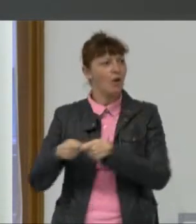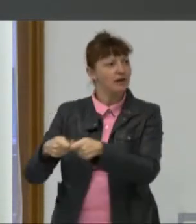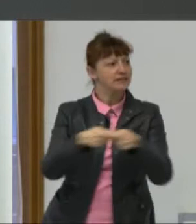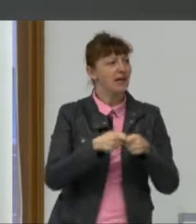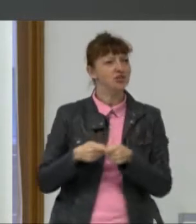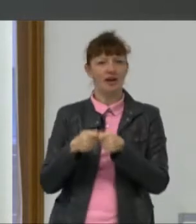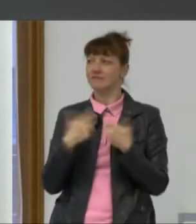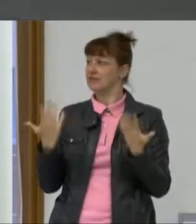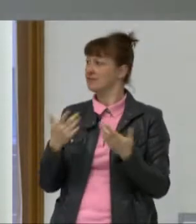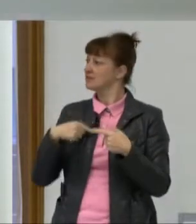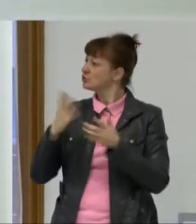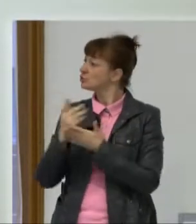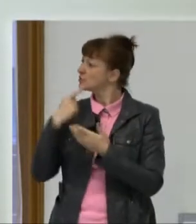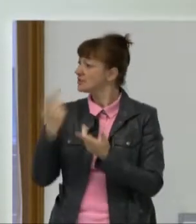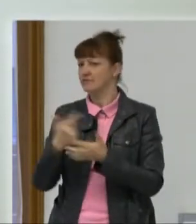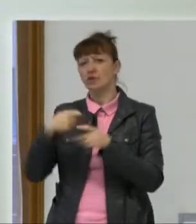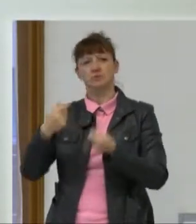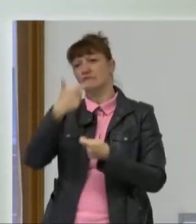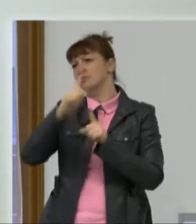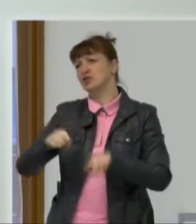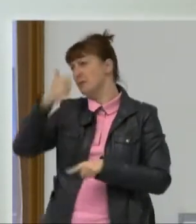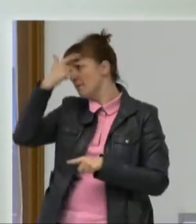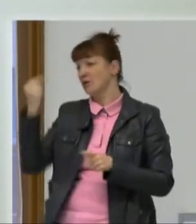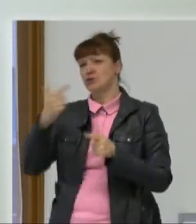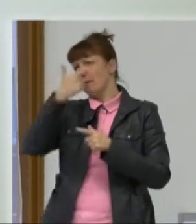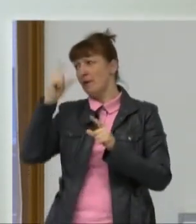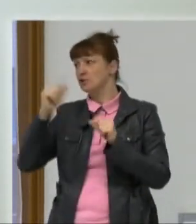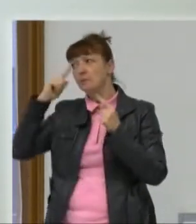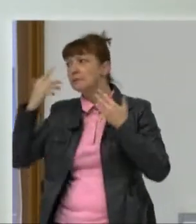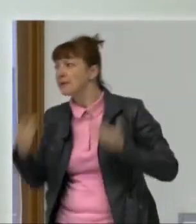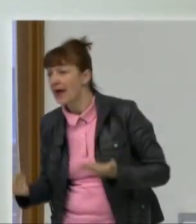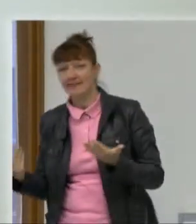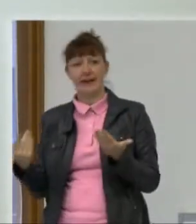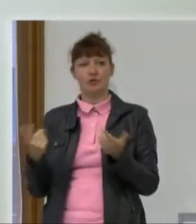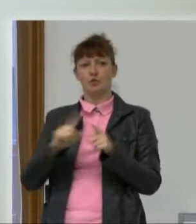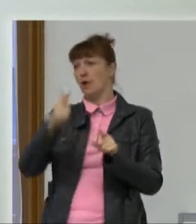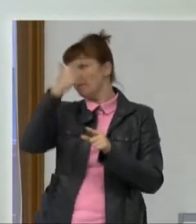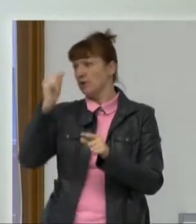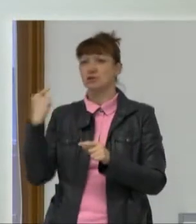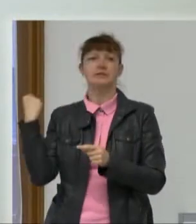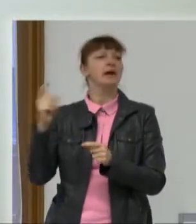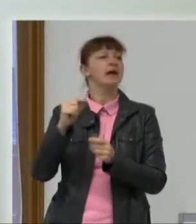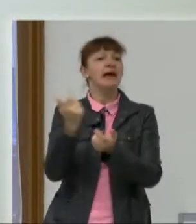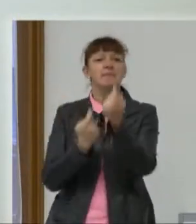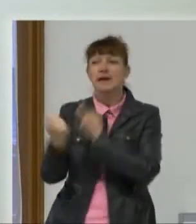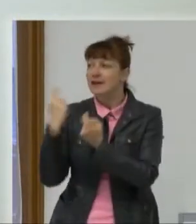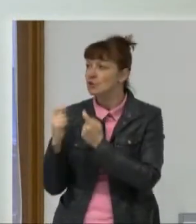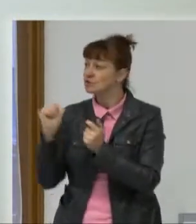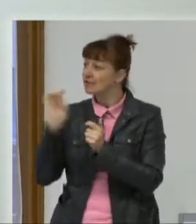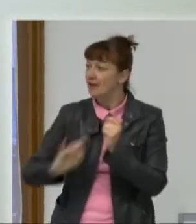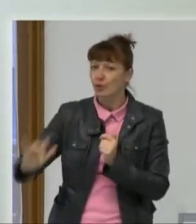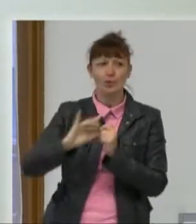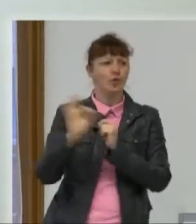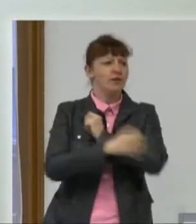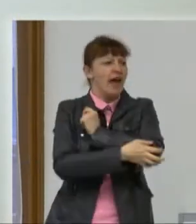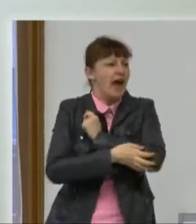von Menschen, wie ich vorher schon erwähnt habe, Menschen mit Beeinträchtigungen, Menschen mit Migrationshintergrund, Menschen aus Familien, aus